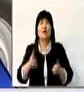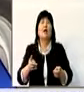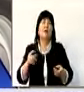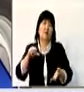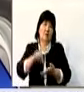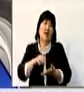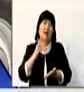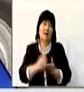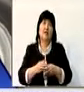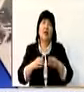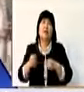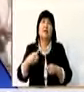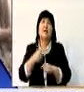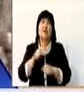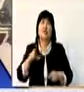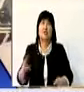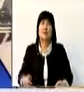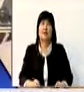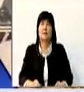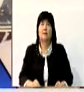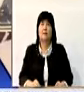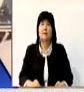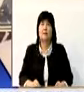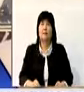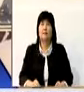дейді экспедиция жетекшісі.